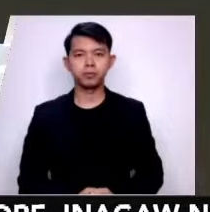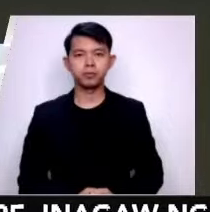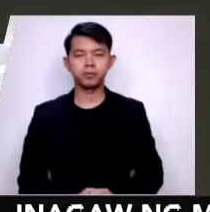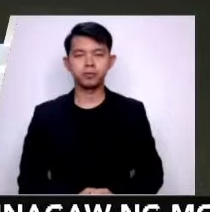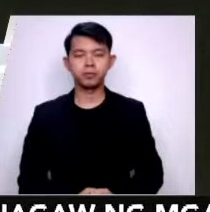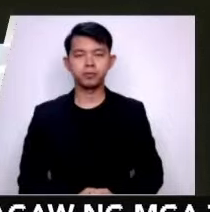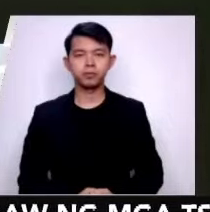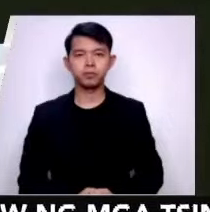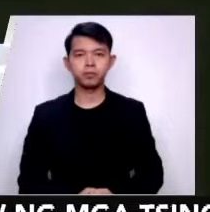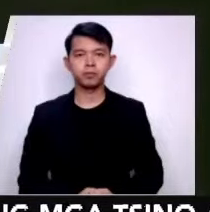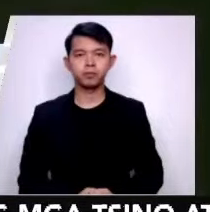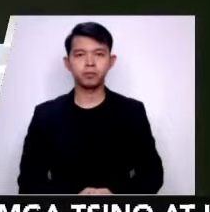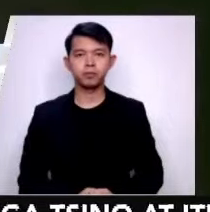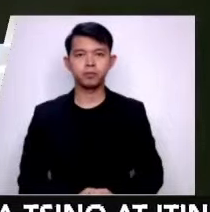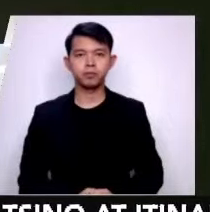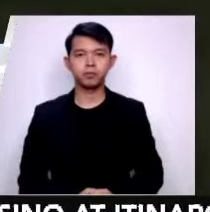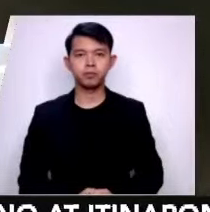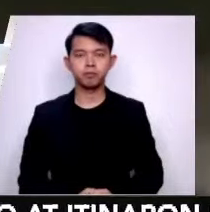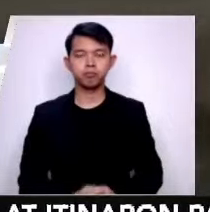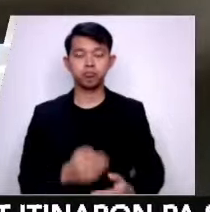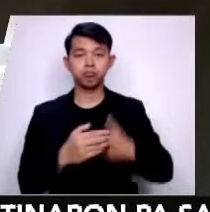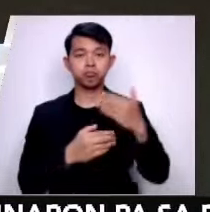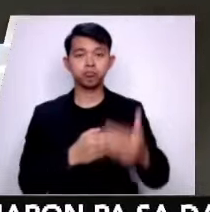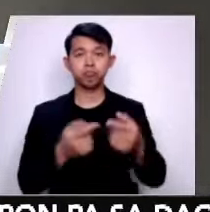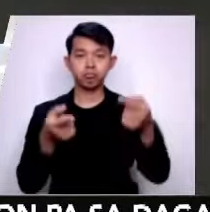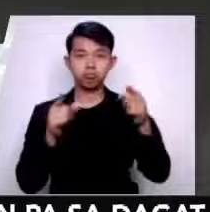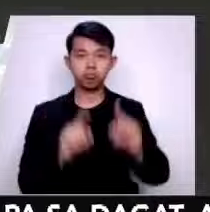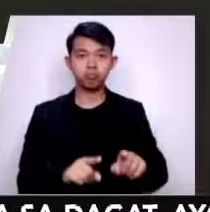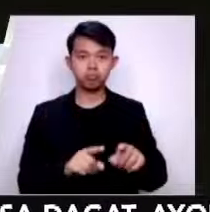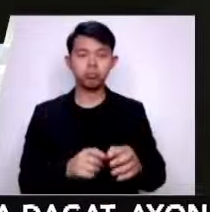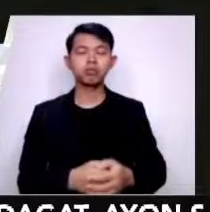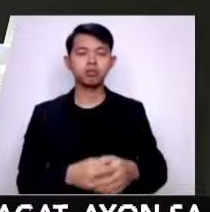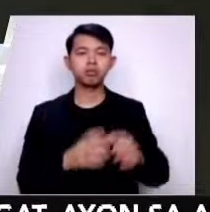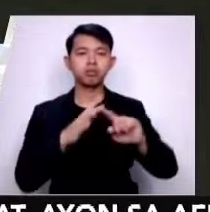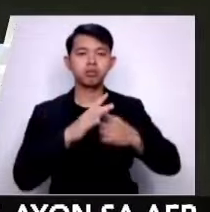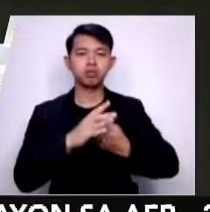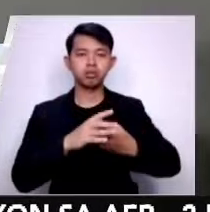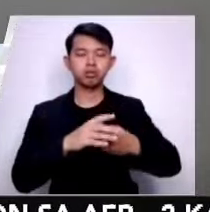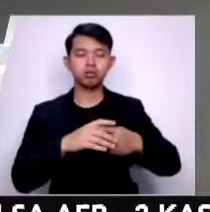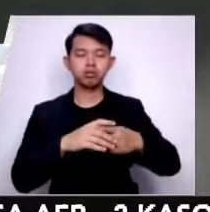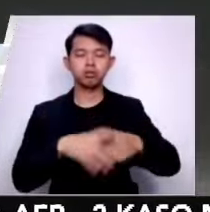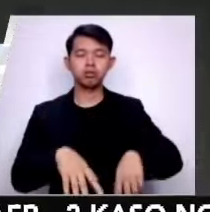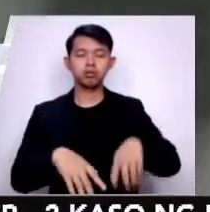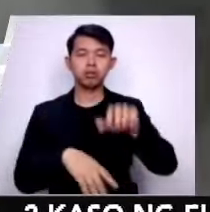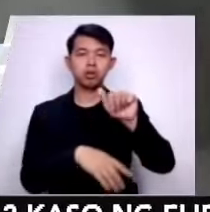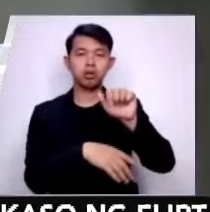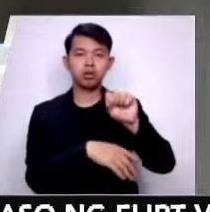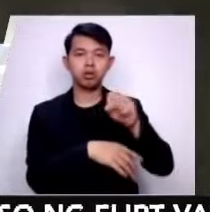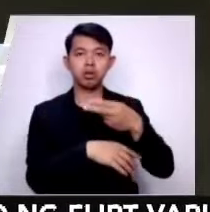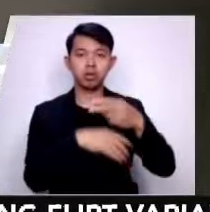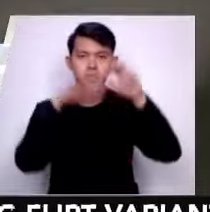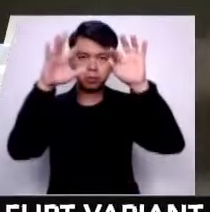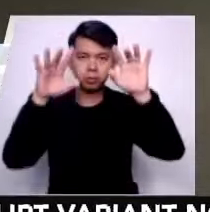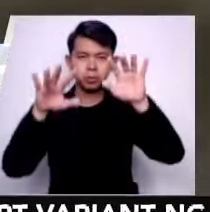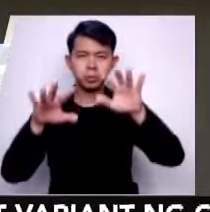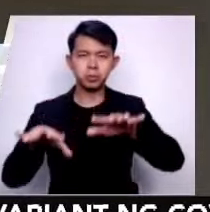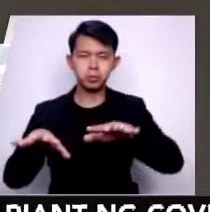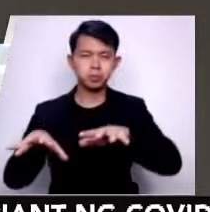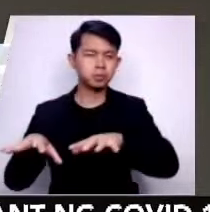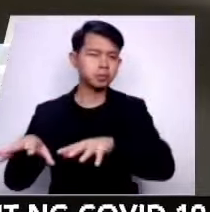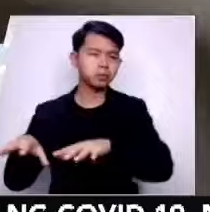bulkan maymaya nagbagsakan na ang mga abo sa mga kalapit na komunidad gaya ng barangay kabagan sa bayan